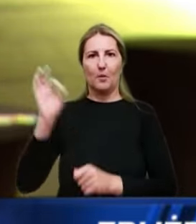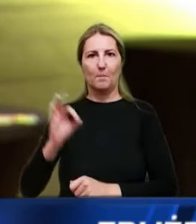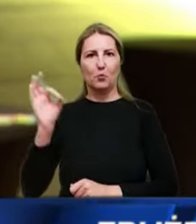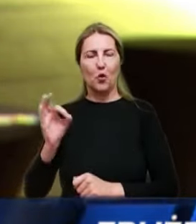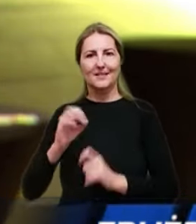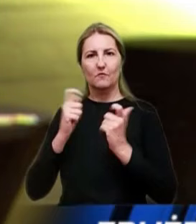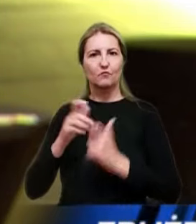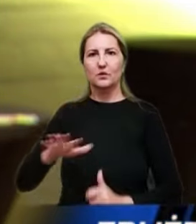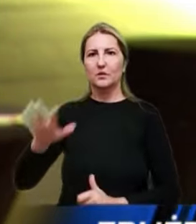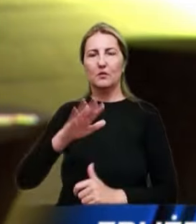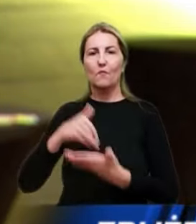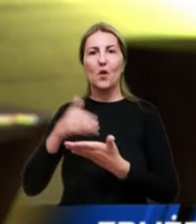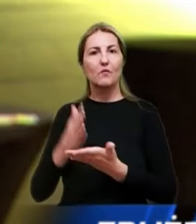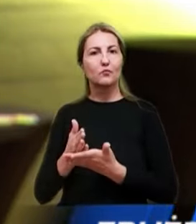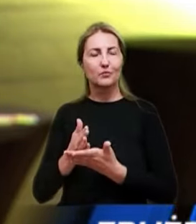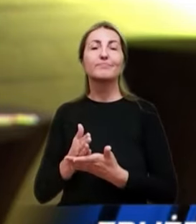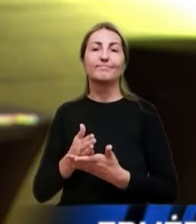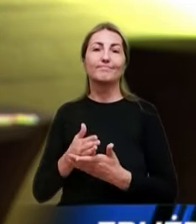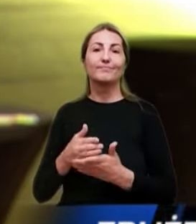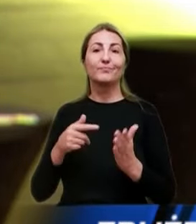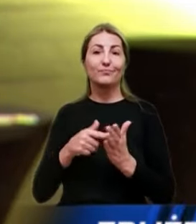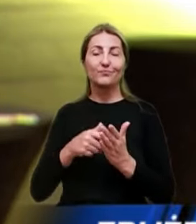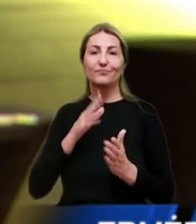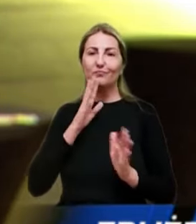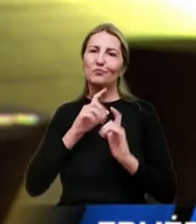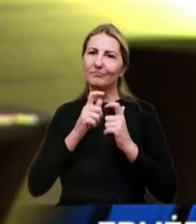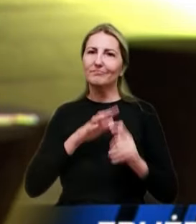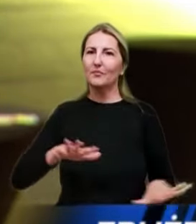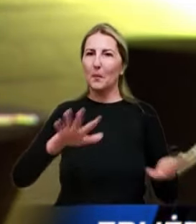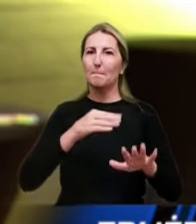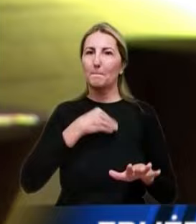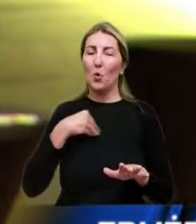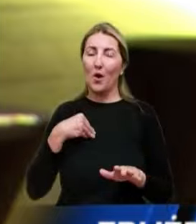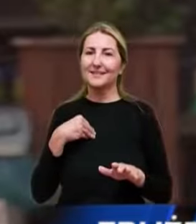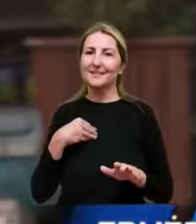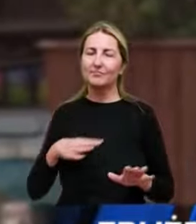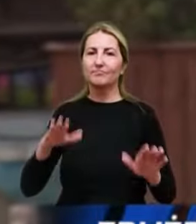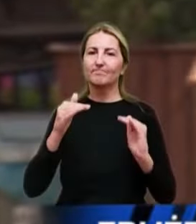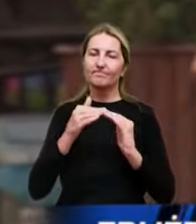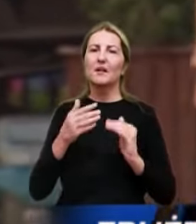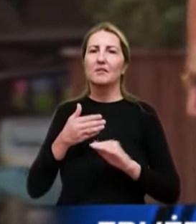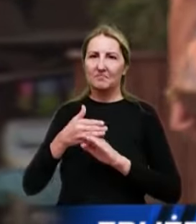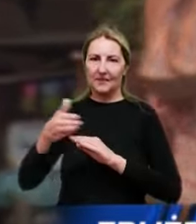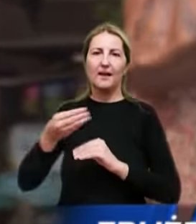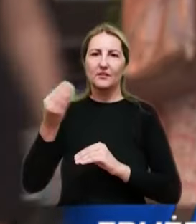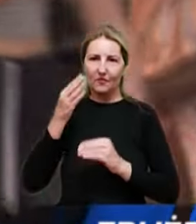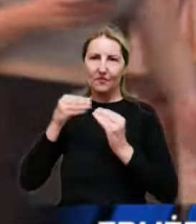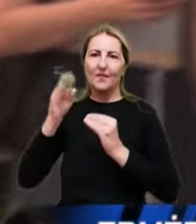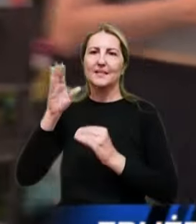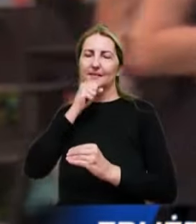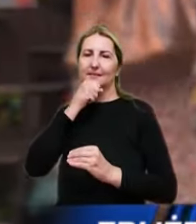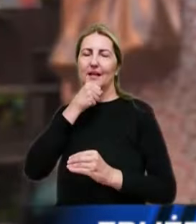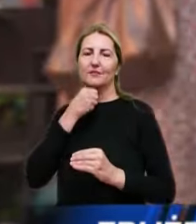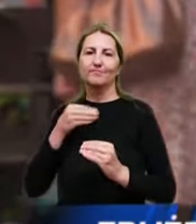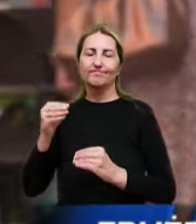kujawsko-pomorskiego. I tu też, tak jak w przypadku kraju, ta akceleracja jeszcze przed nami. Co czwarty mieszkaniec Torunia